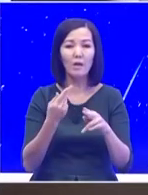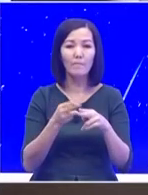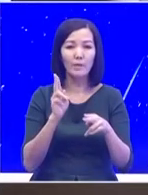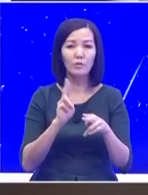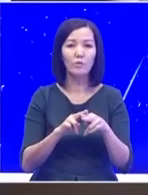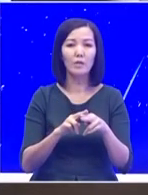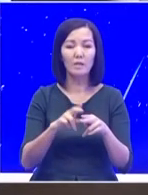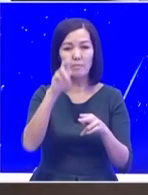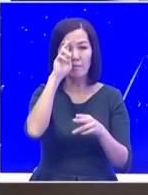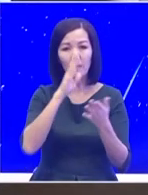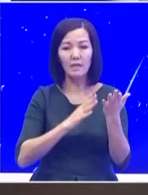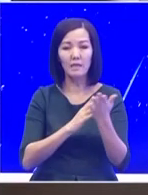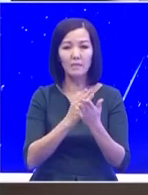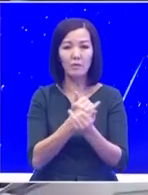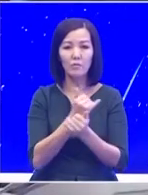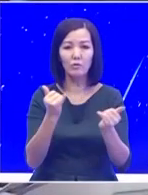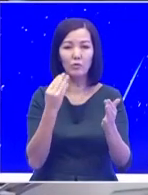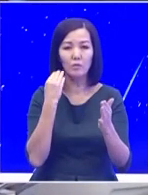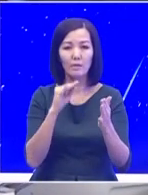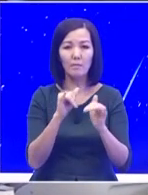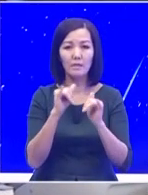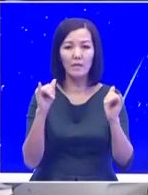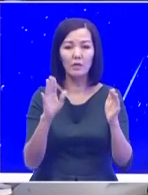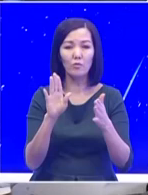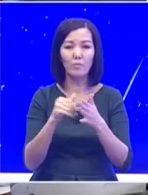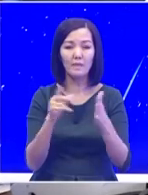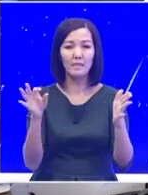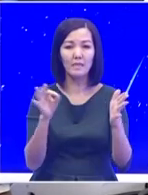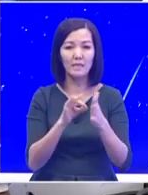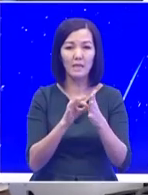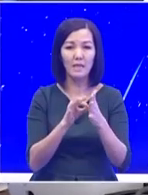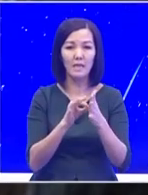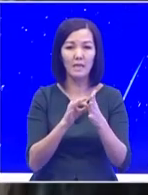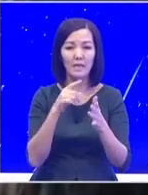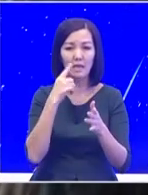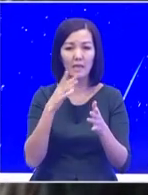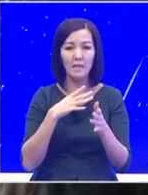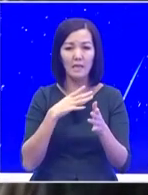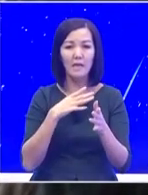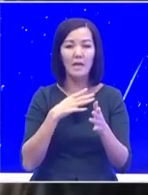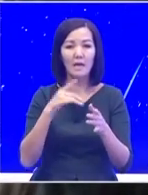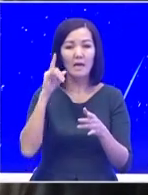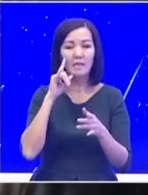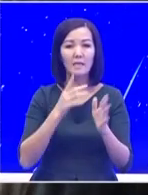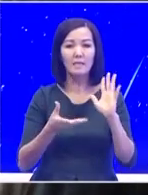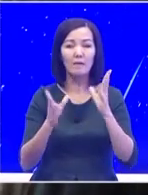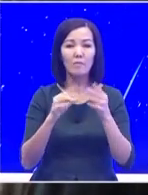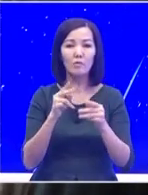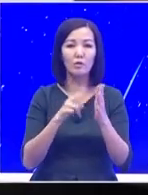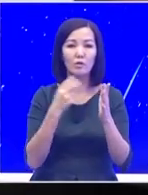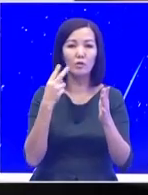біле бермейді дейді. Сондықтан мемлекеттік қызмет көрсетудің сапасын арттыру басты міндет екенін айтады. Айта кетсек,